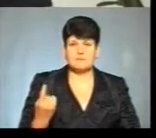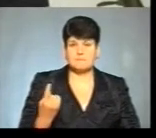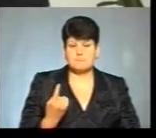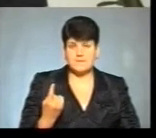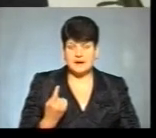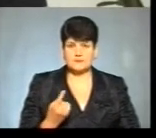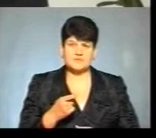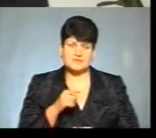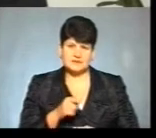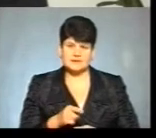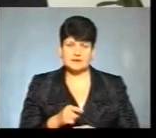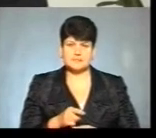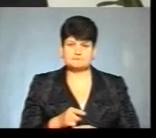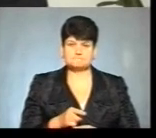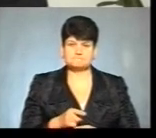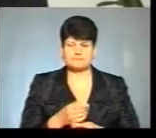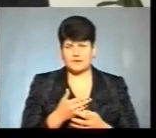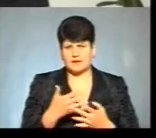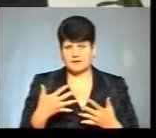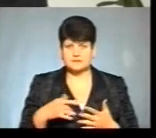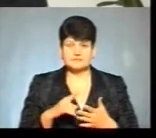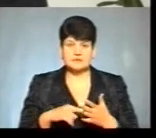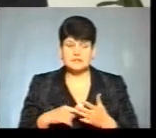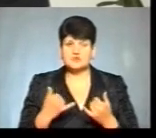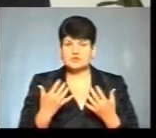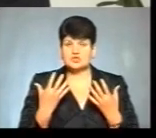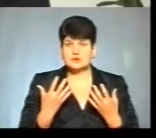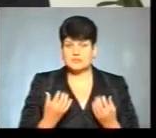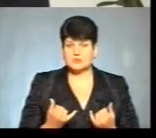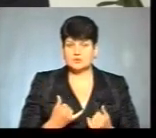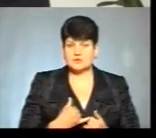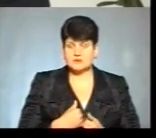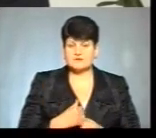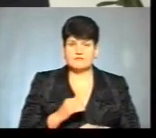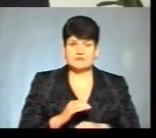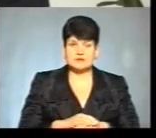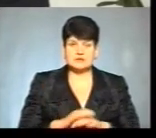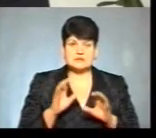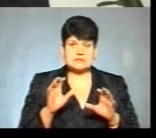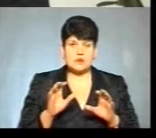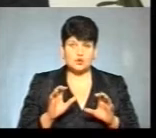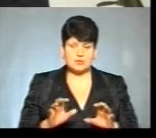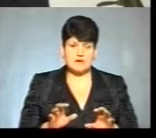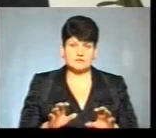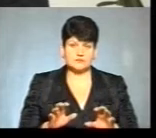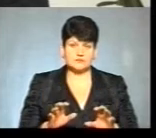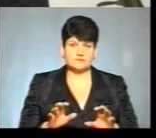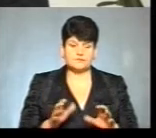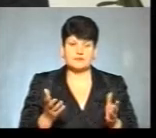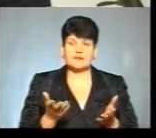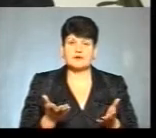за таких певних переконань в нас на сьогоднішній день фактично законодавство,